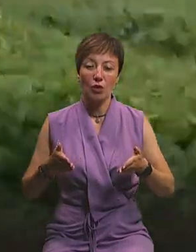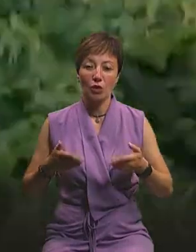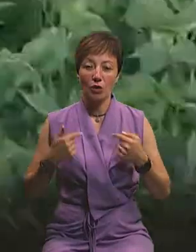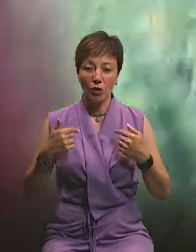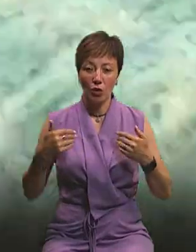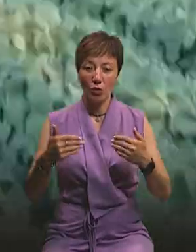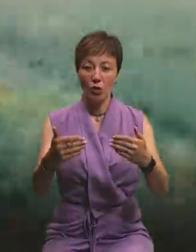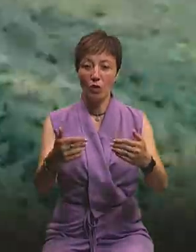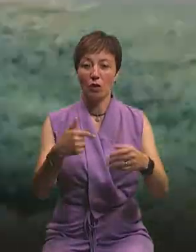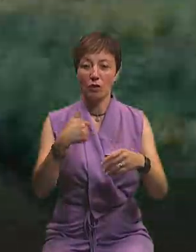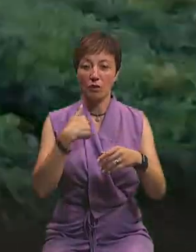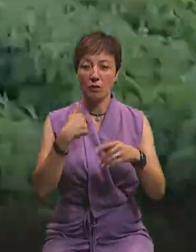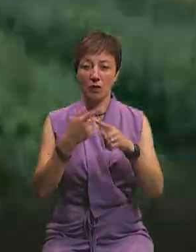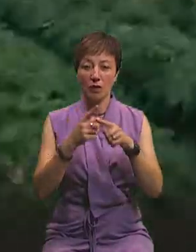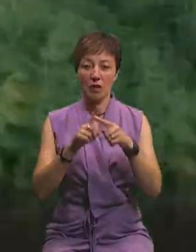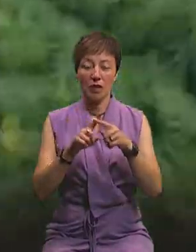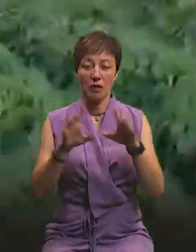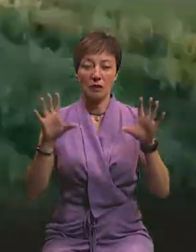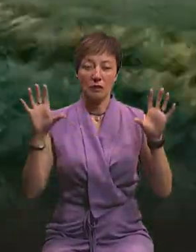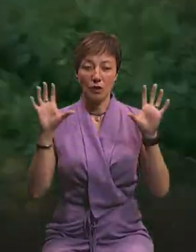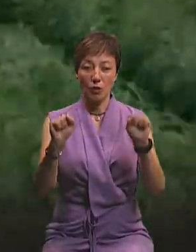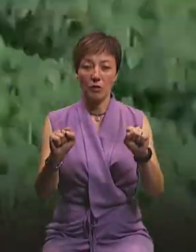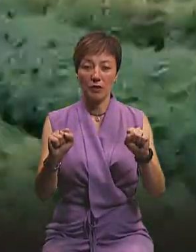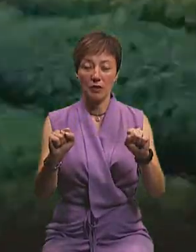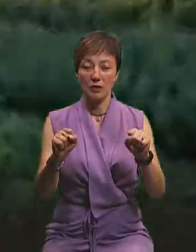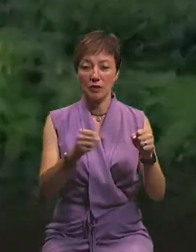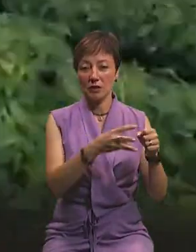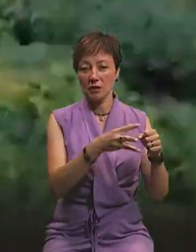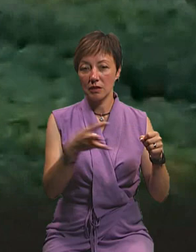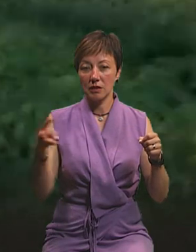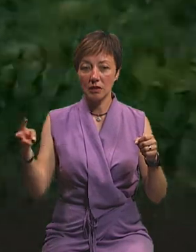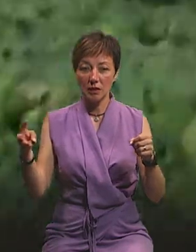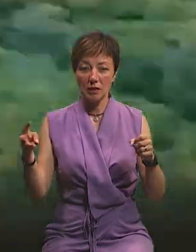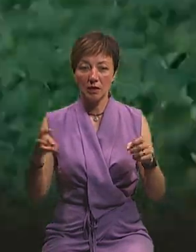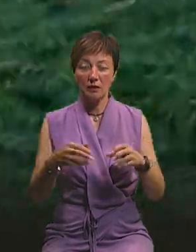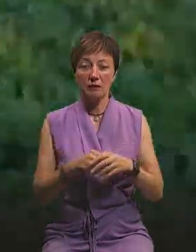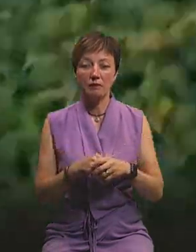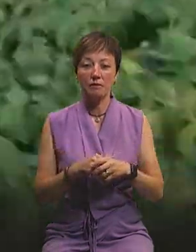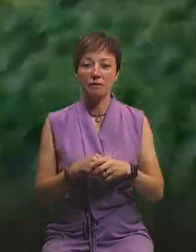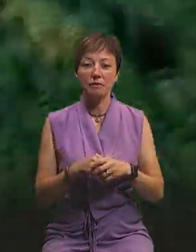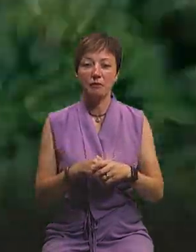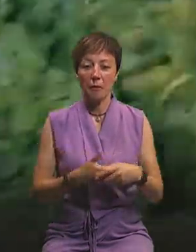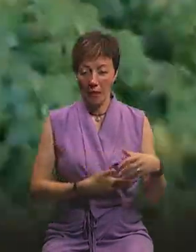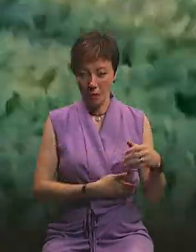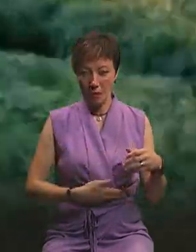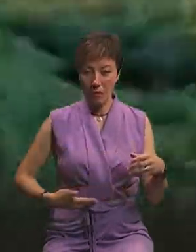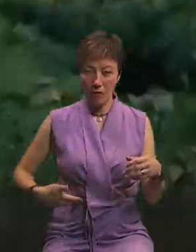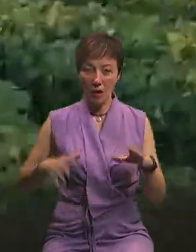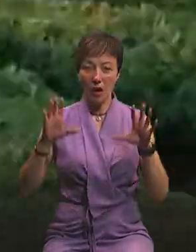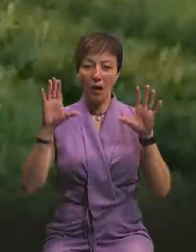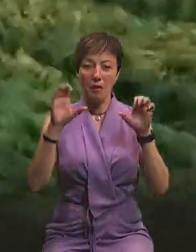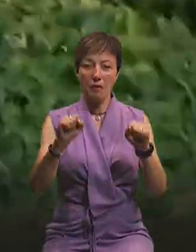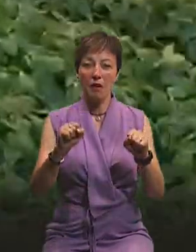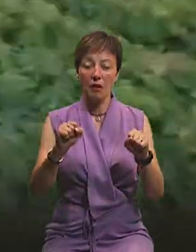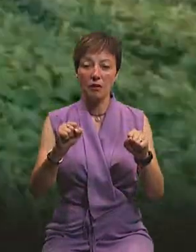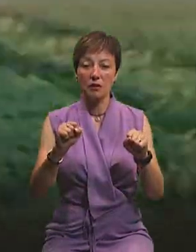до мене штангооприскувача в мене іншого вибору не було як схопитися за неї щоб вони не замілала мене знайшла по пояс мені я за нею хапаюсь